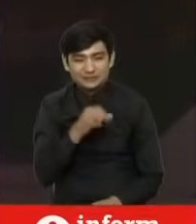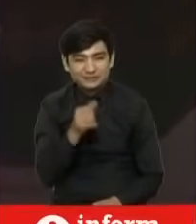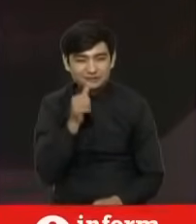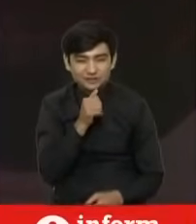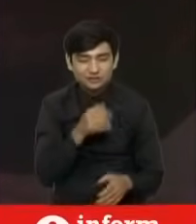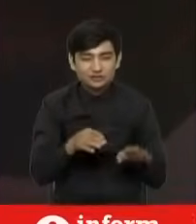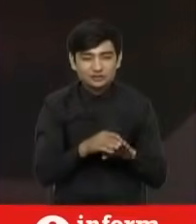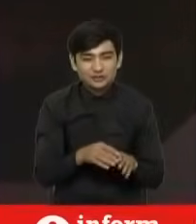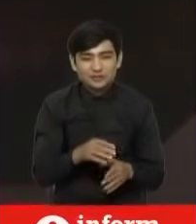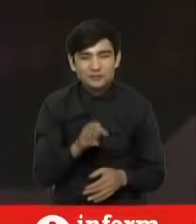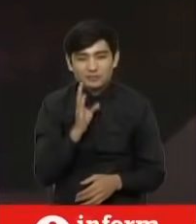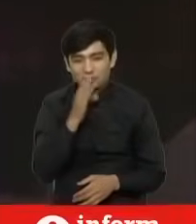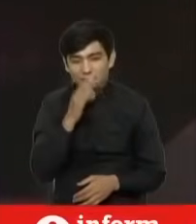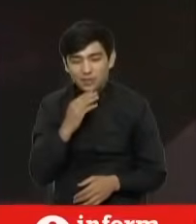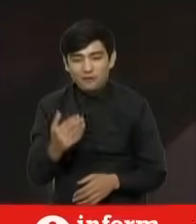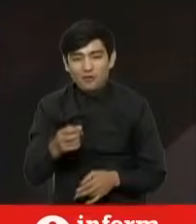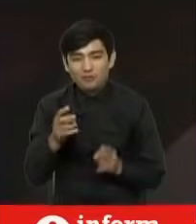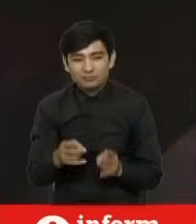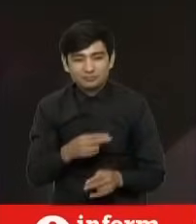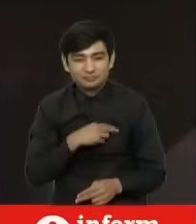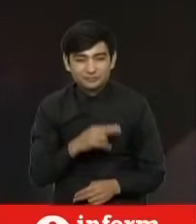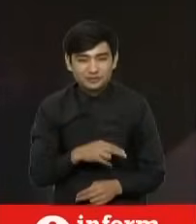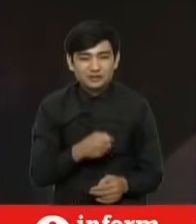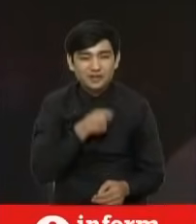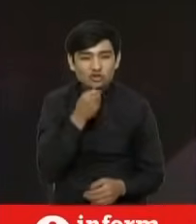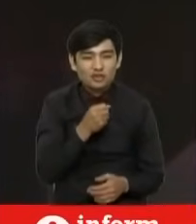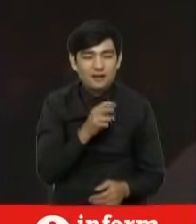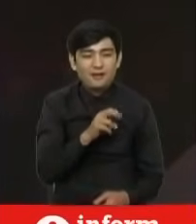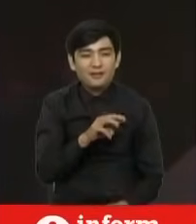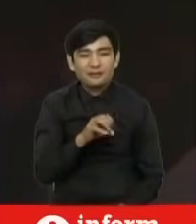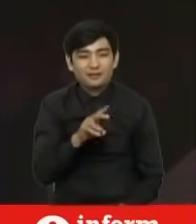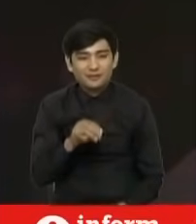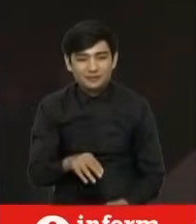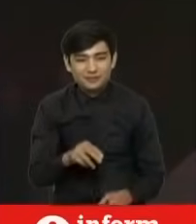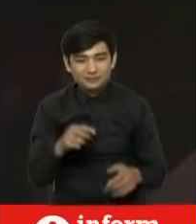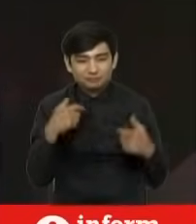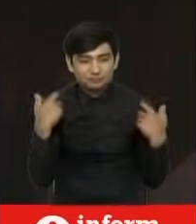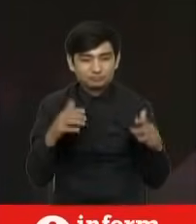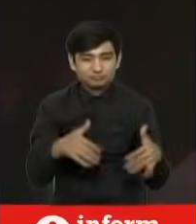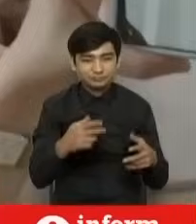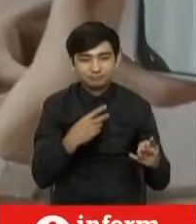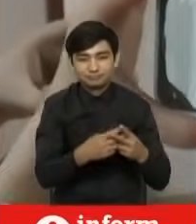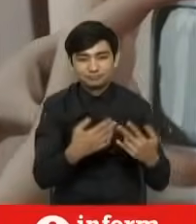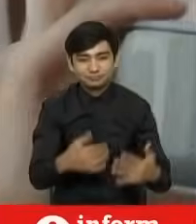режиме по просьбе родных погибшей. Старшего лейтенанта отправили за решетку и лишили звания.